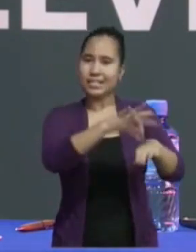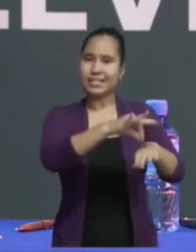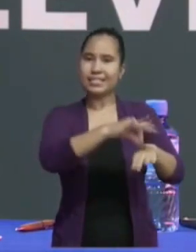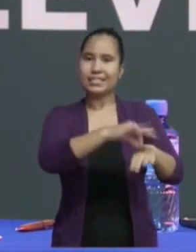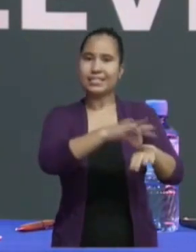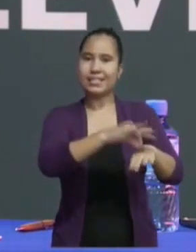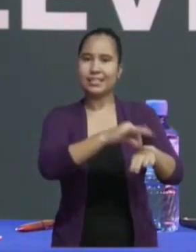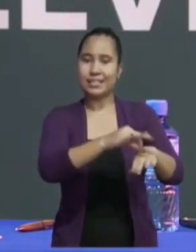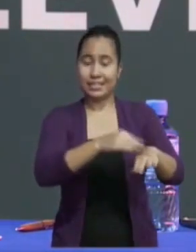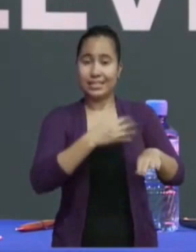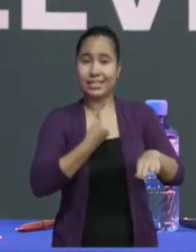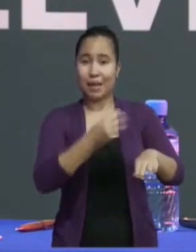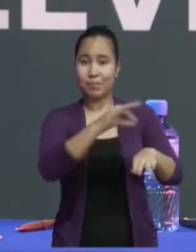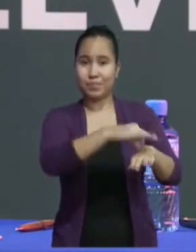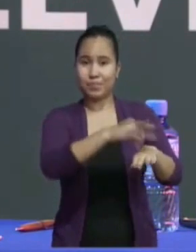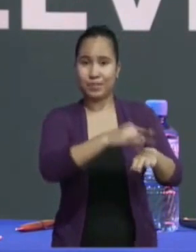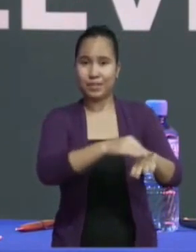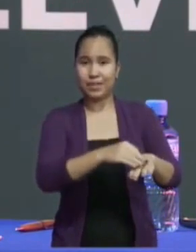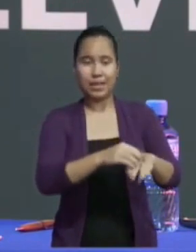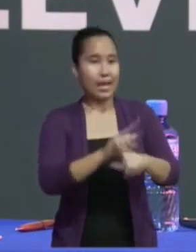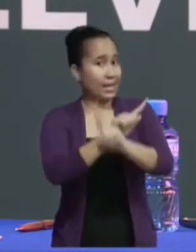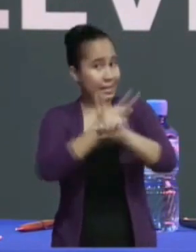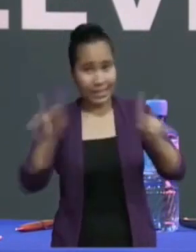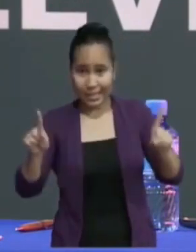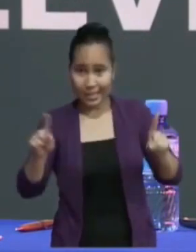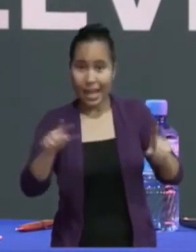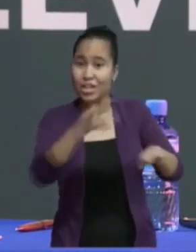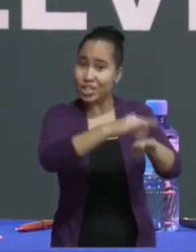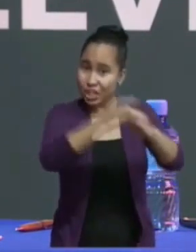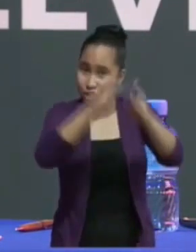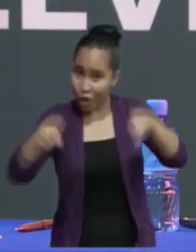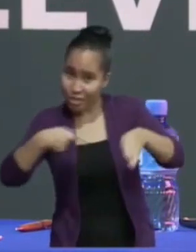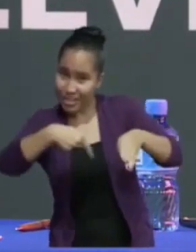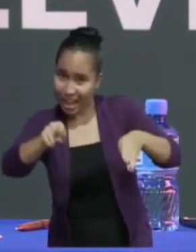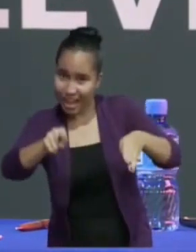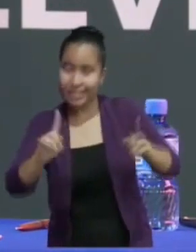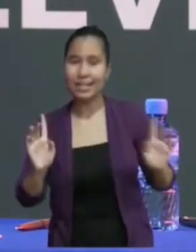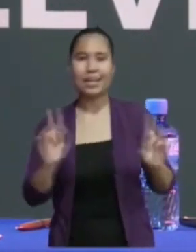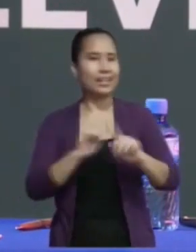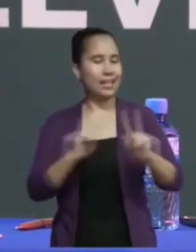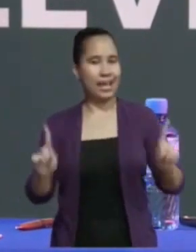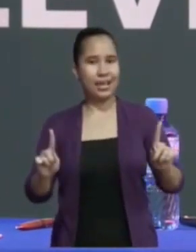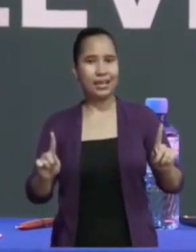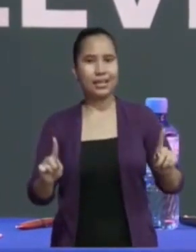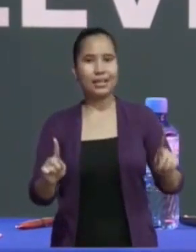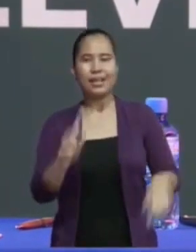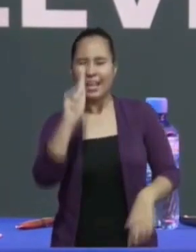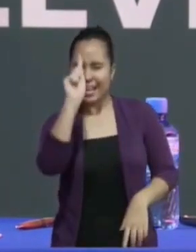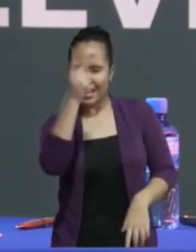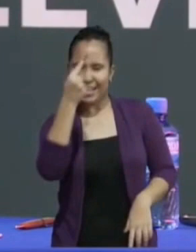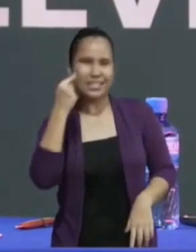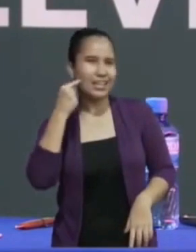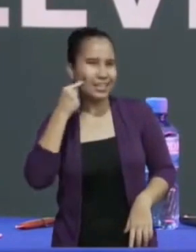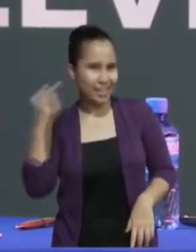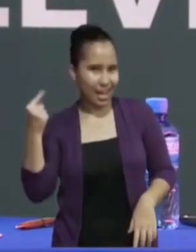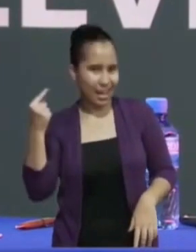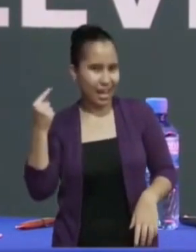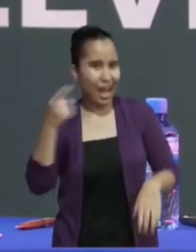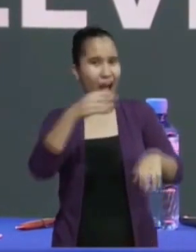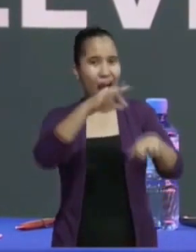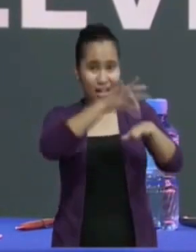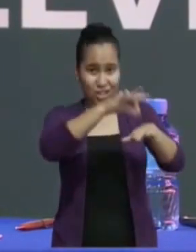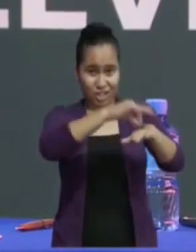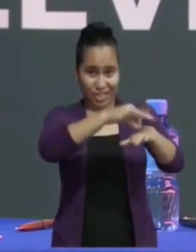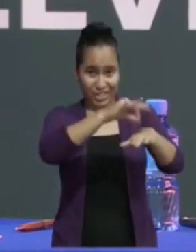soms zitten daar 1, 2, 3 of meer dagen tussen, vanaf de eerste dag dat je ziekteverschijnselen vertoont, tot